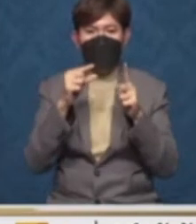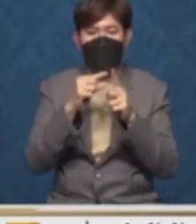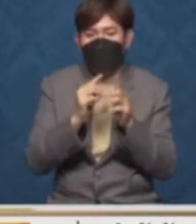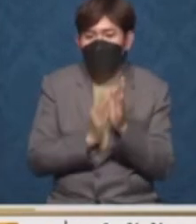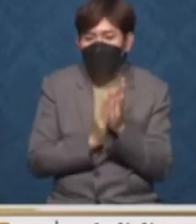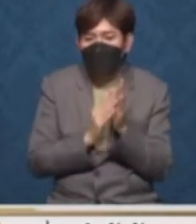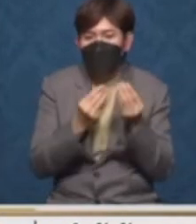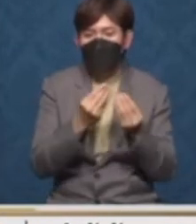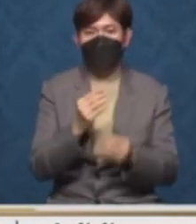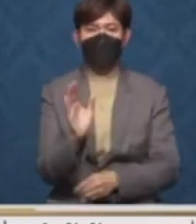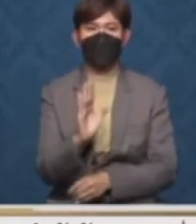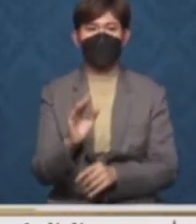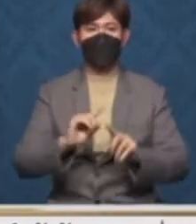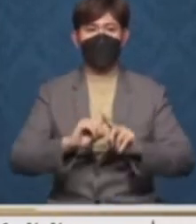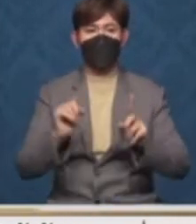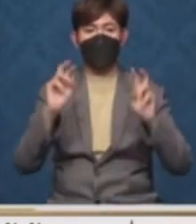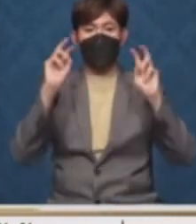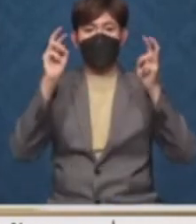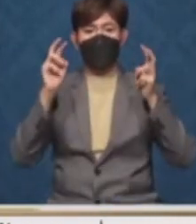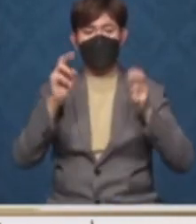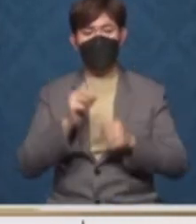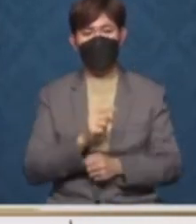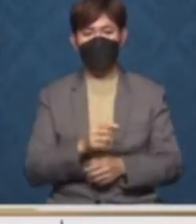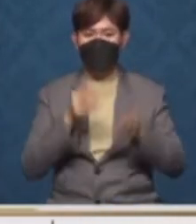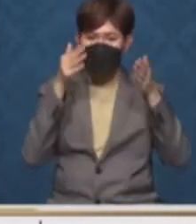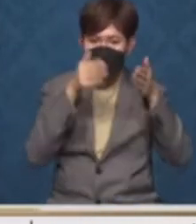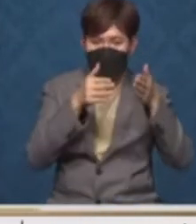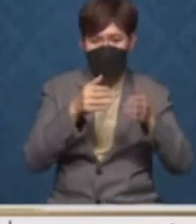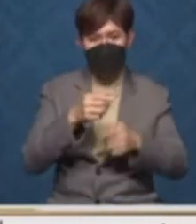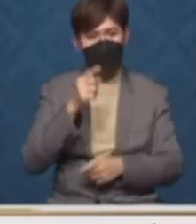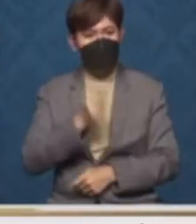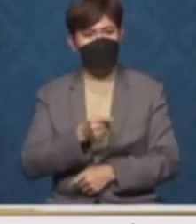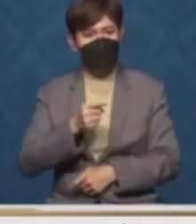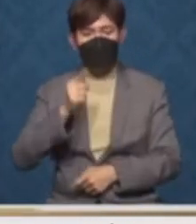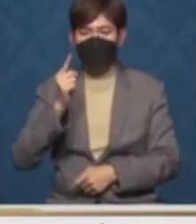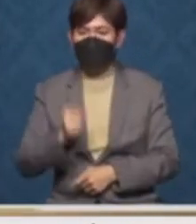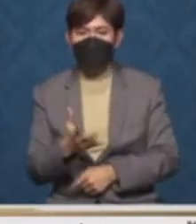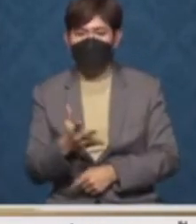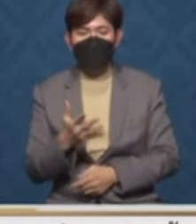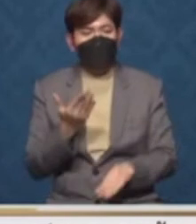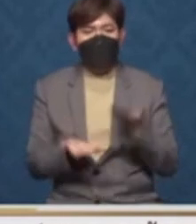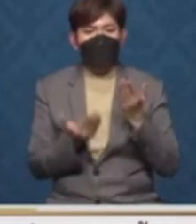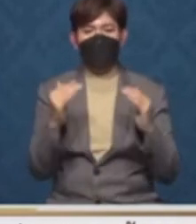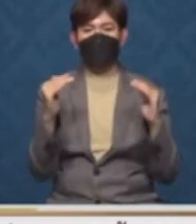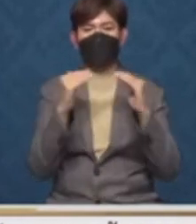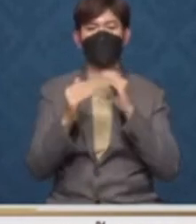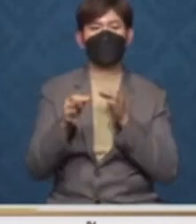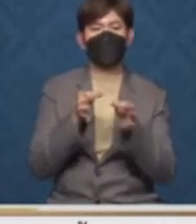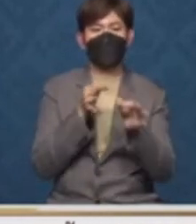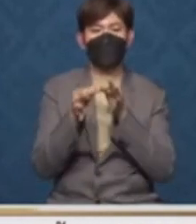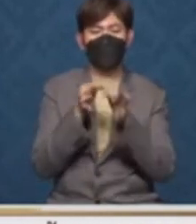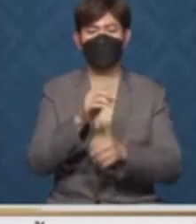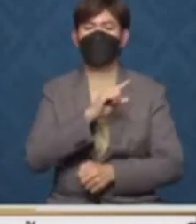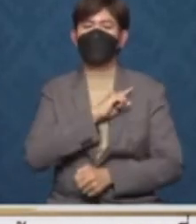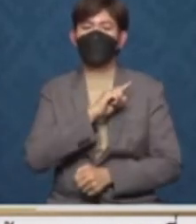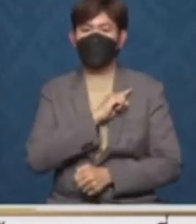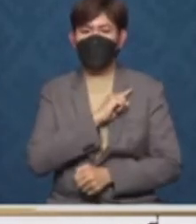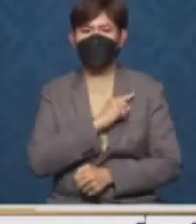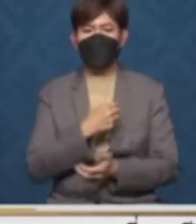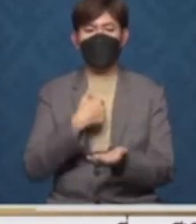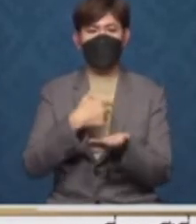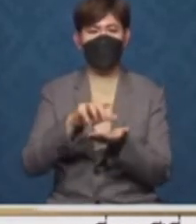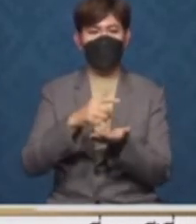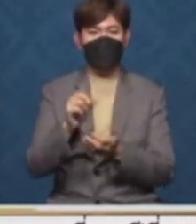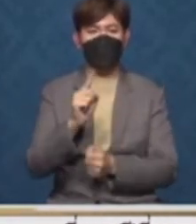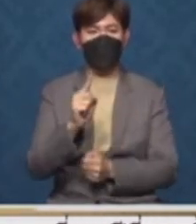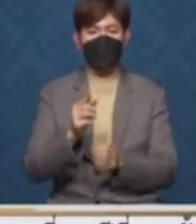ส่วนประเด็นที่กล่าวหานั้นจริงเท็จอย่างไรเนี่ยเป็นสิทธิ์ของผู้ที่ชี้แจงผมเรียนไว้แล้วว่าผู้อ